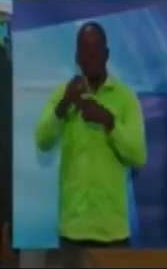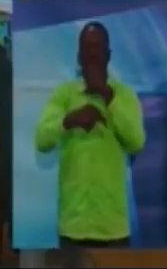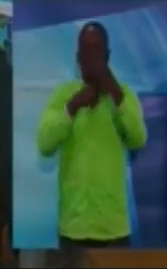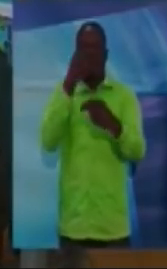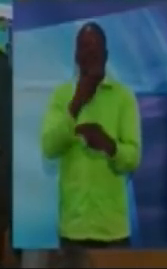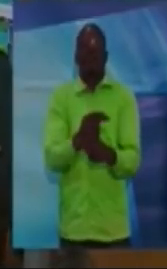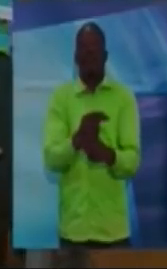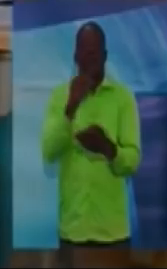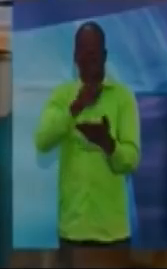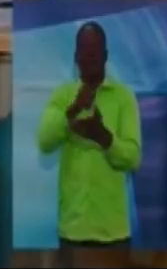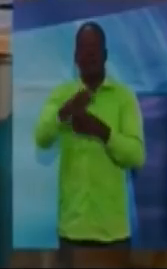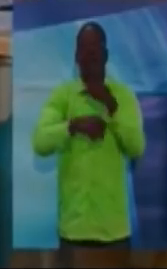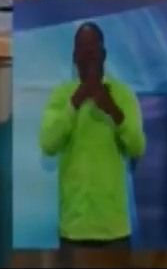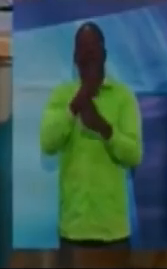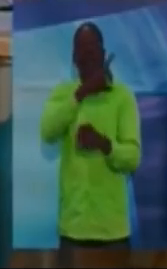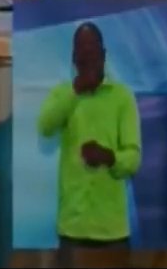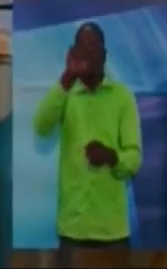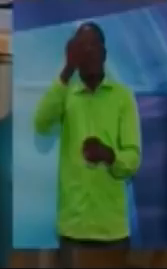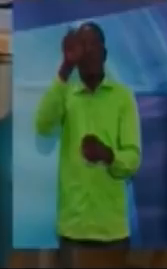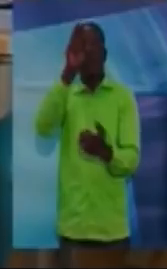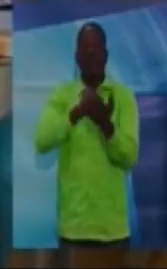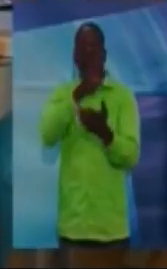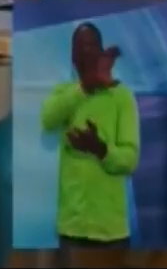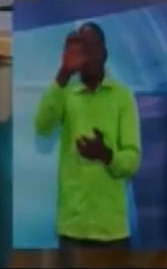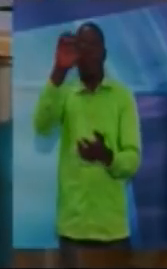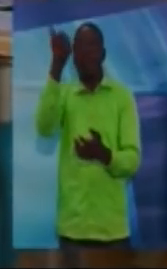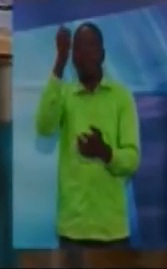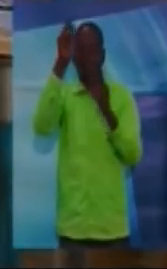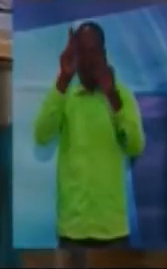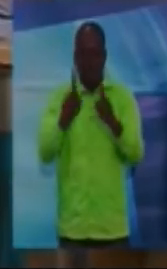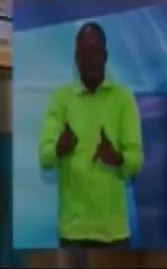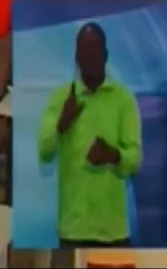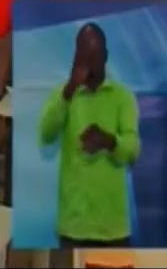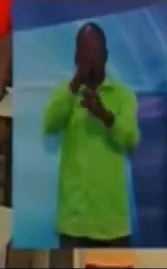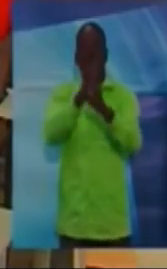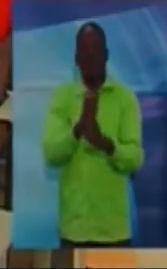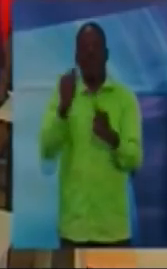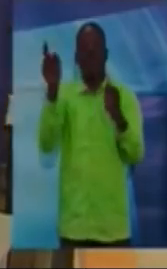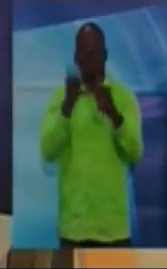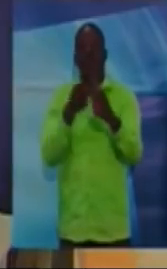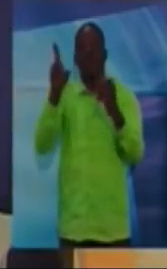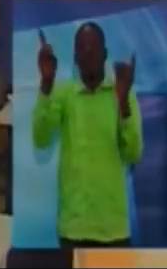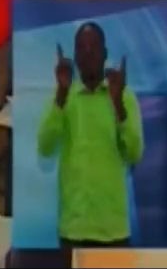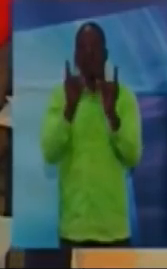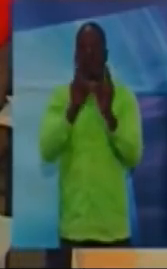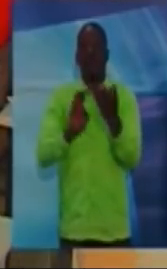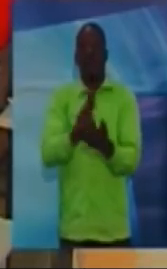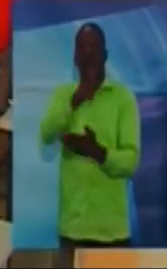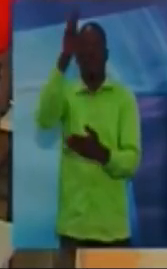national. Cette année, 110 508 candidats vont à l'assaut du premier diplôme universitaire,